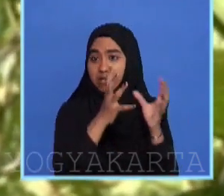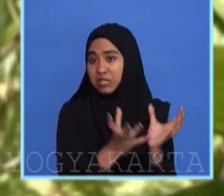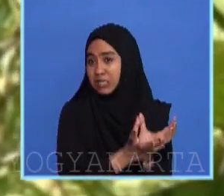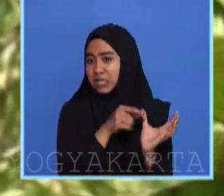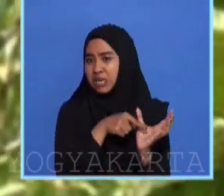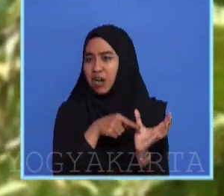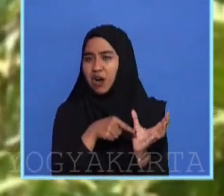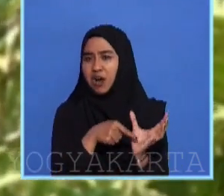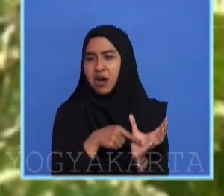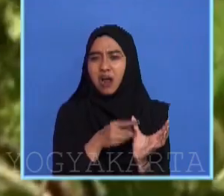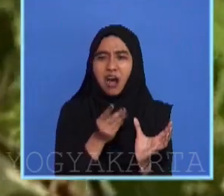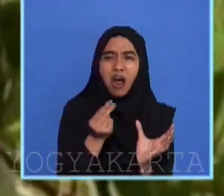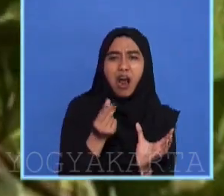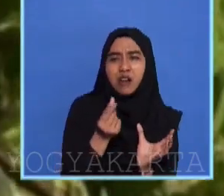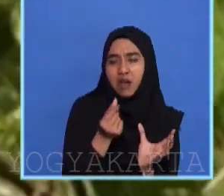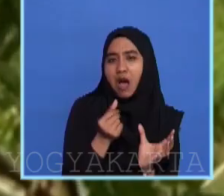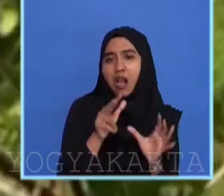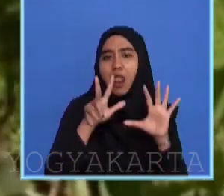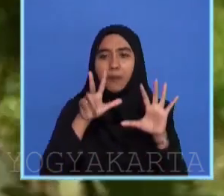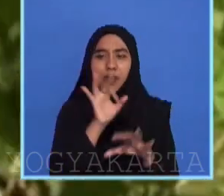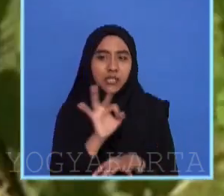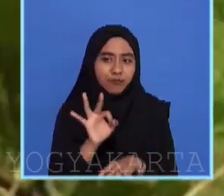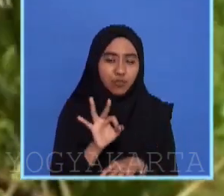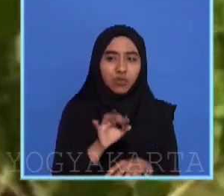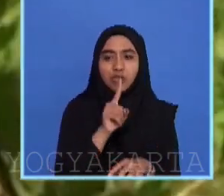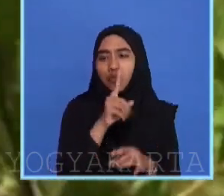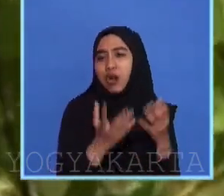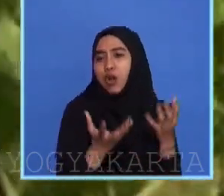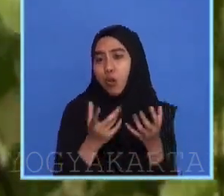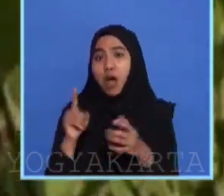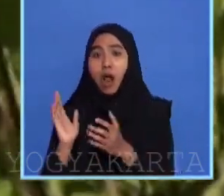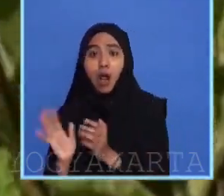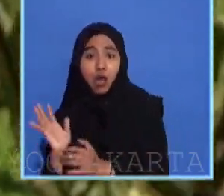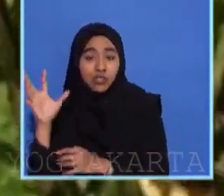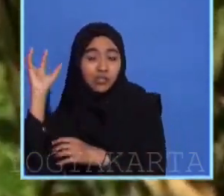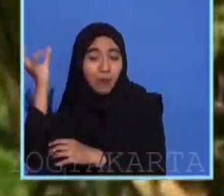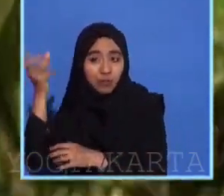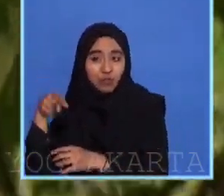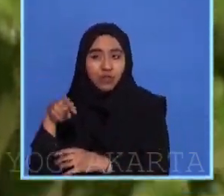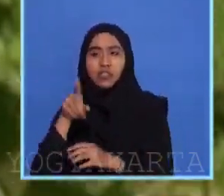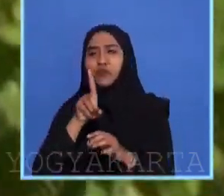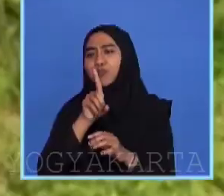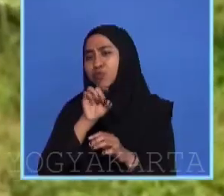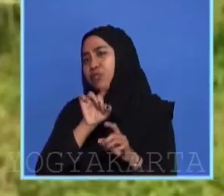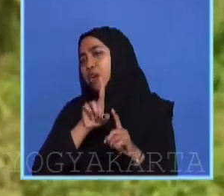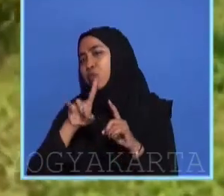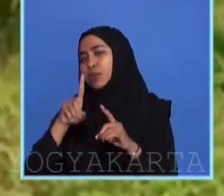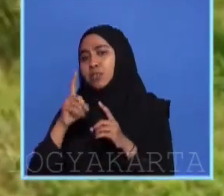Wulung ewulan saben kilo jambu kristal sedoso ewu rupiah sekilo nipul witi Lan Arif Yudha